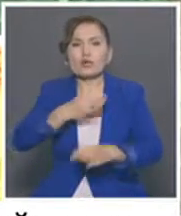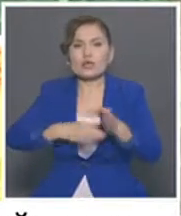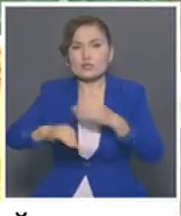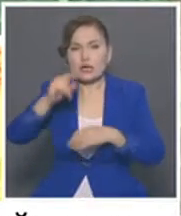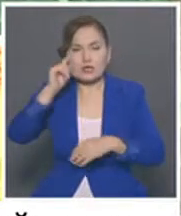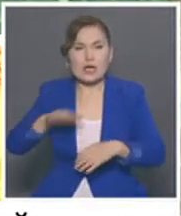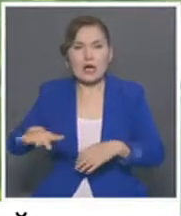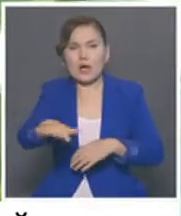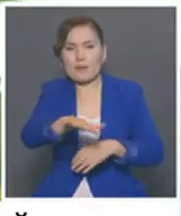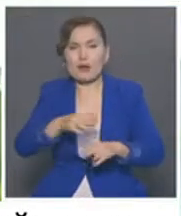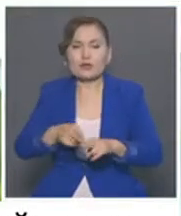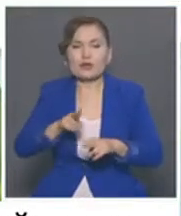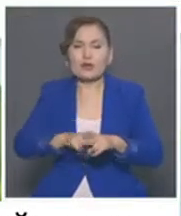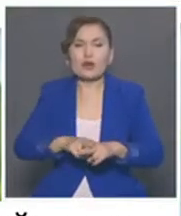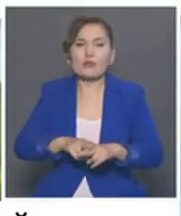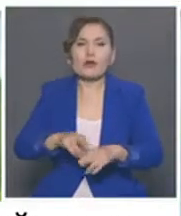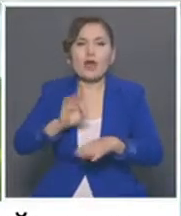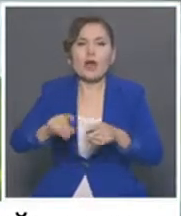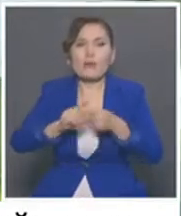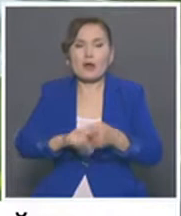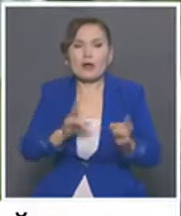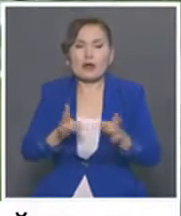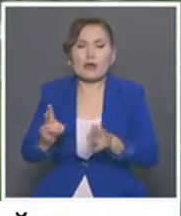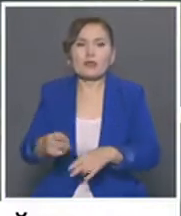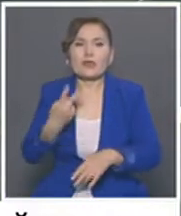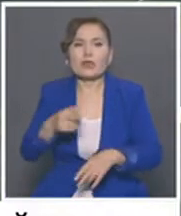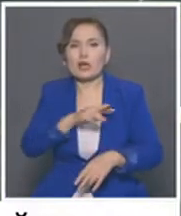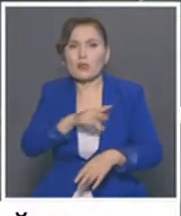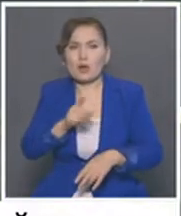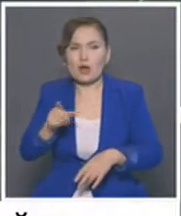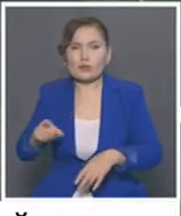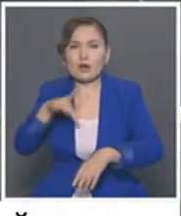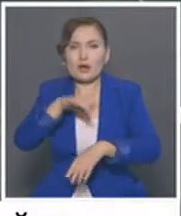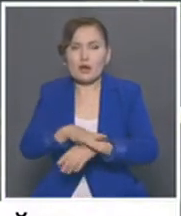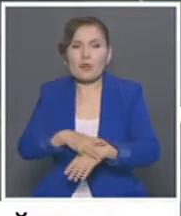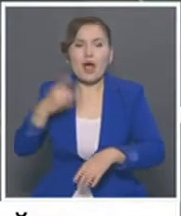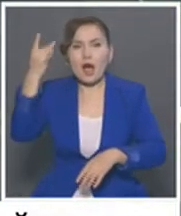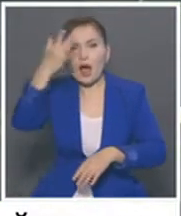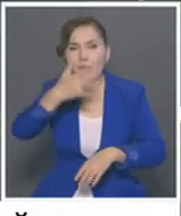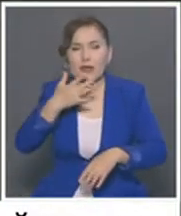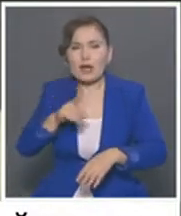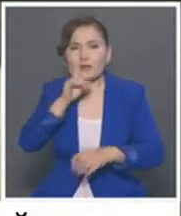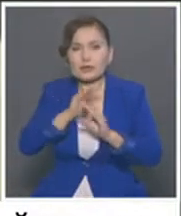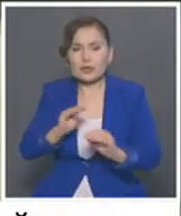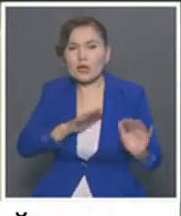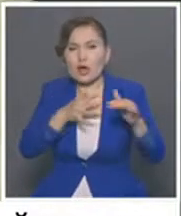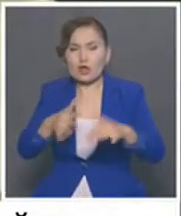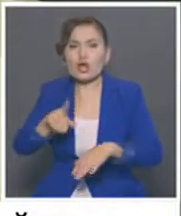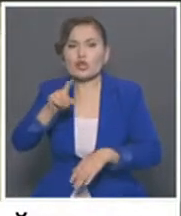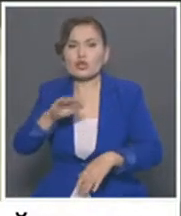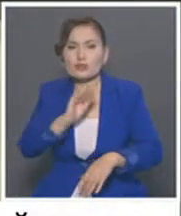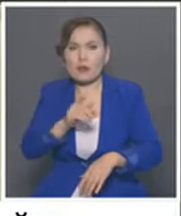жерорта теңізінің шығысында да COVID диагнозы қойылғандар 2 миллионға жуықтап қалды. Сонымен қатар Африка мен Тынық мұхиттың батысында 100-ден мың